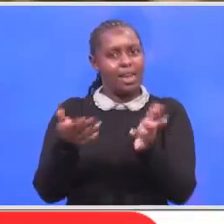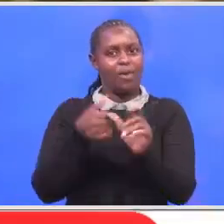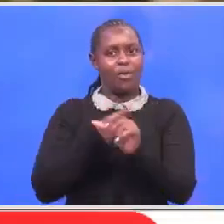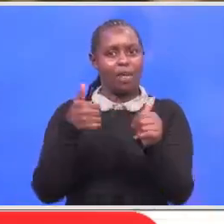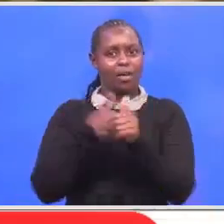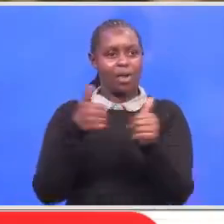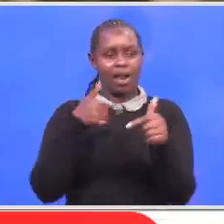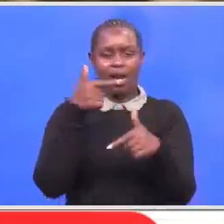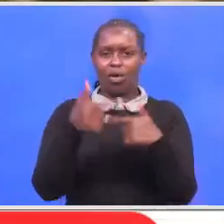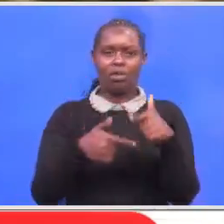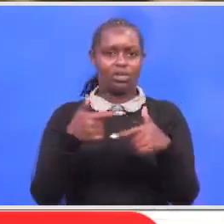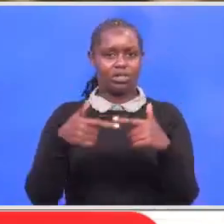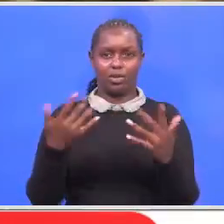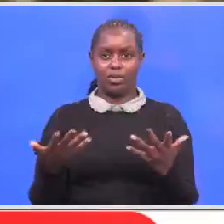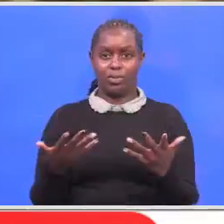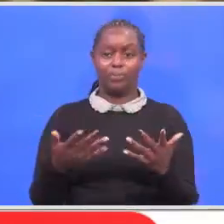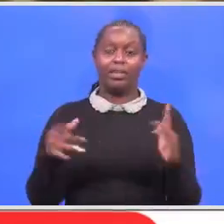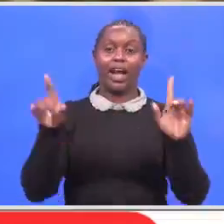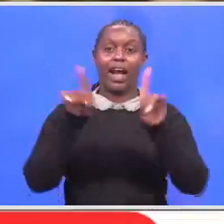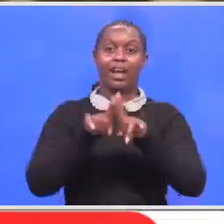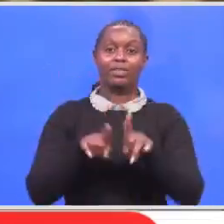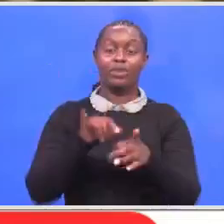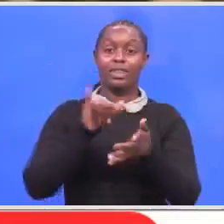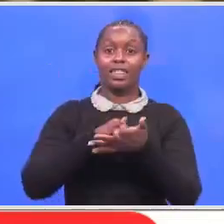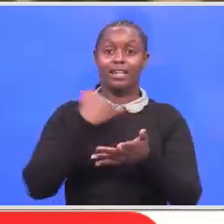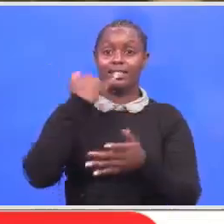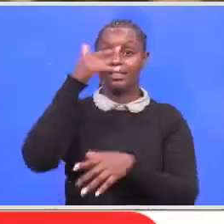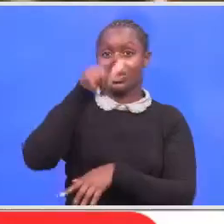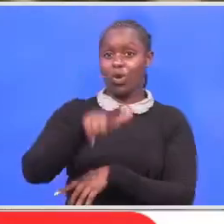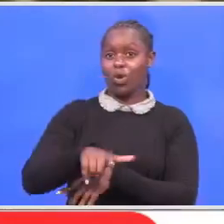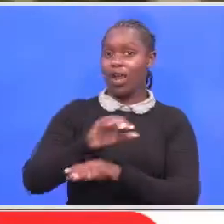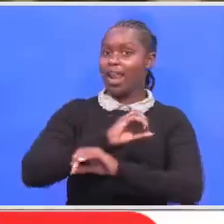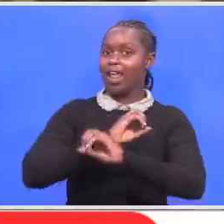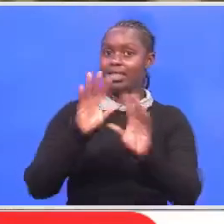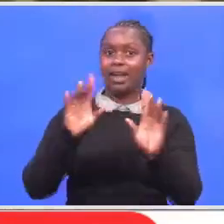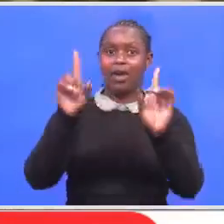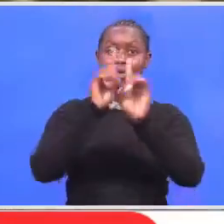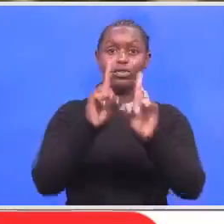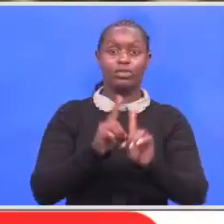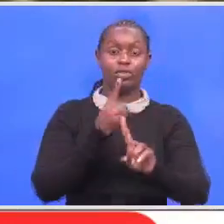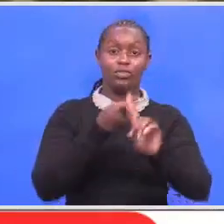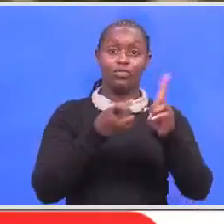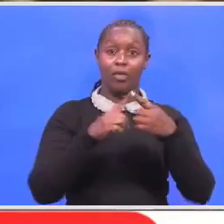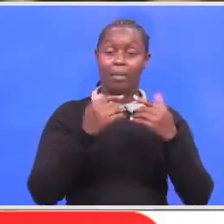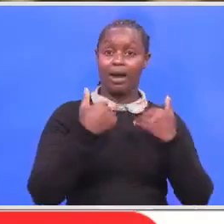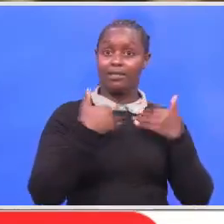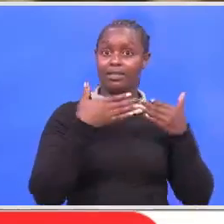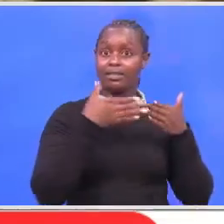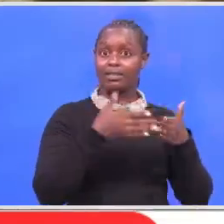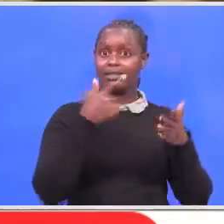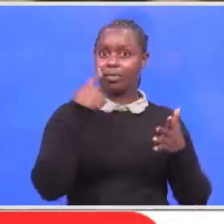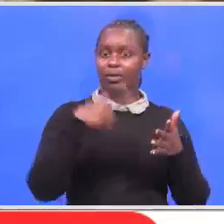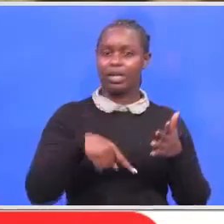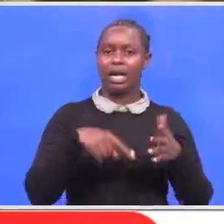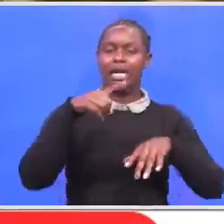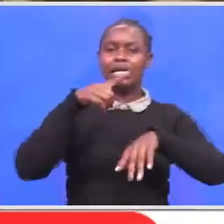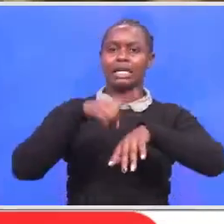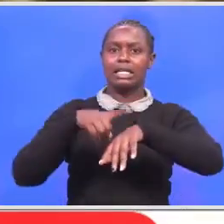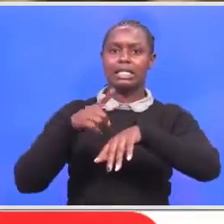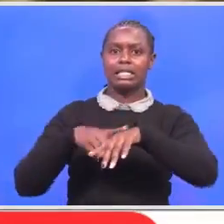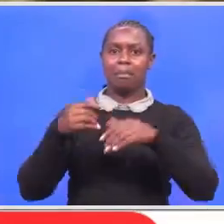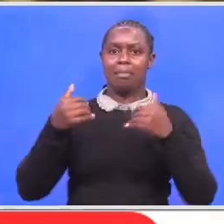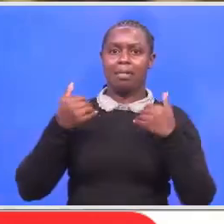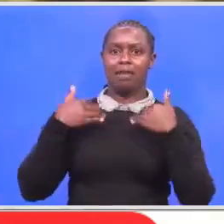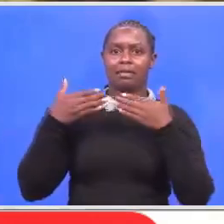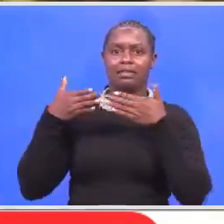vile zilivyokuwa, na haurudi chini hata katika kuperform, kwamba tu muda wenye ulikuwa unachukua kwa